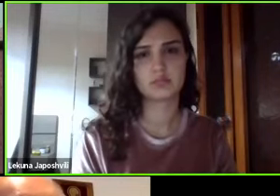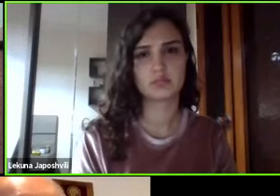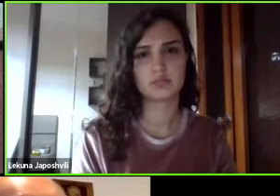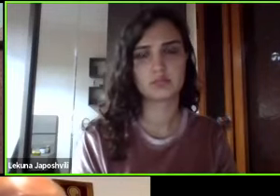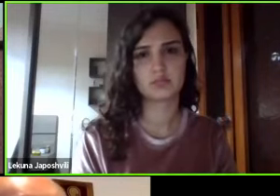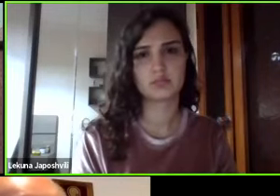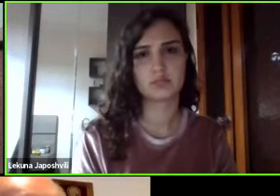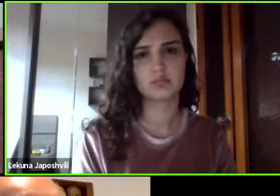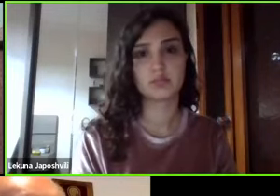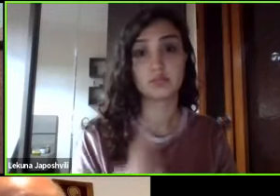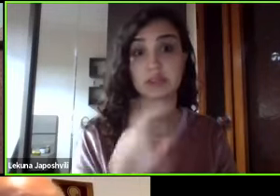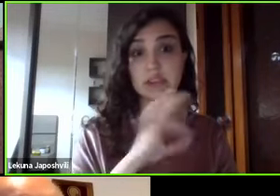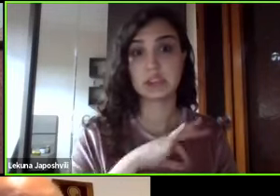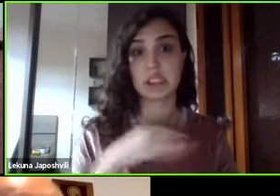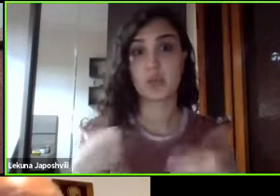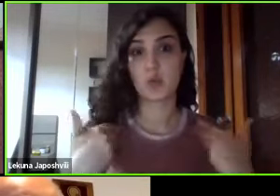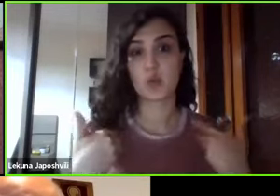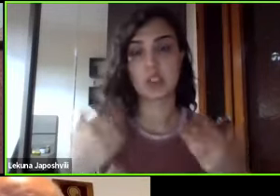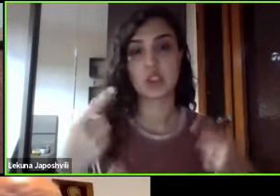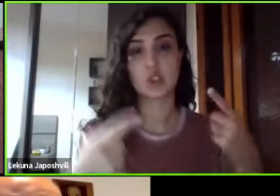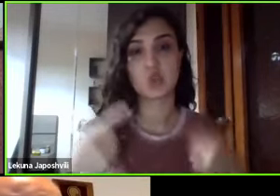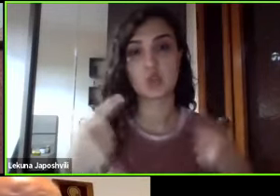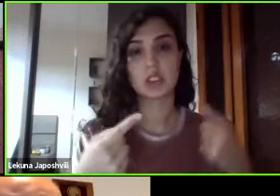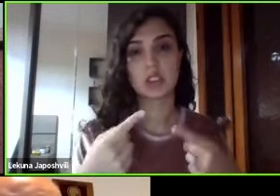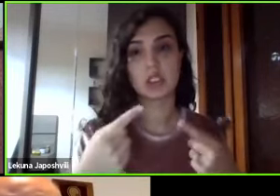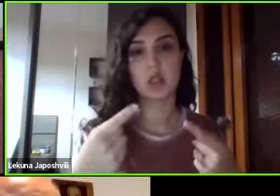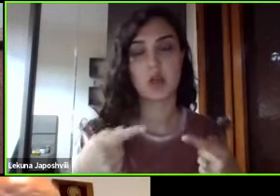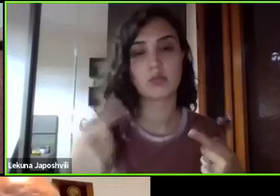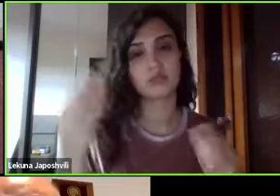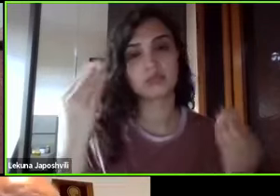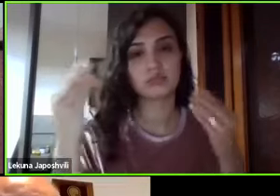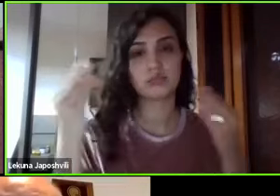დისკუსია, სასარგებლოა ეს დისკუსია, რომ განმარტოთ რატომ არის რთული.